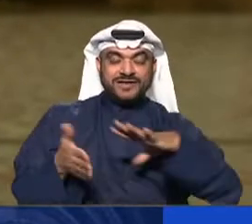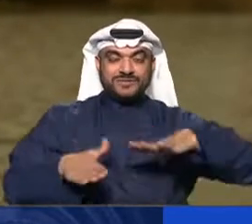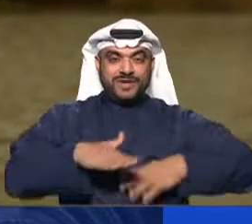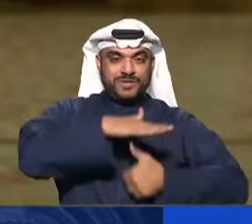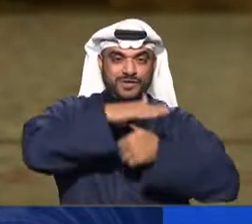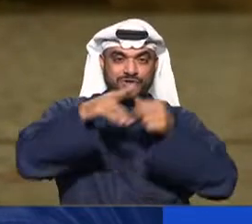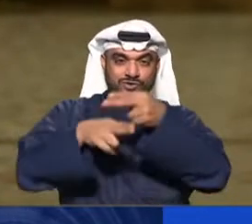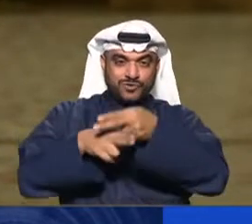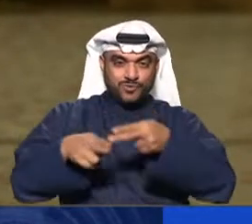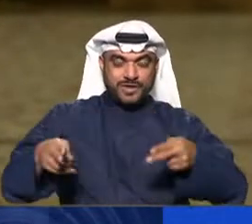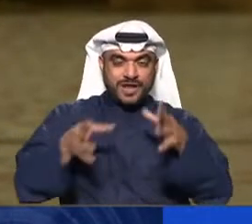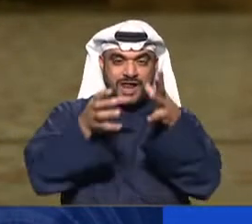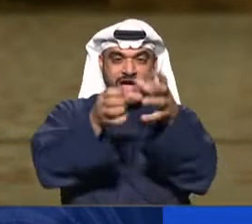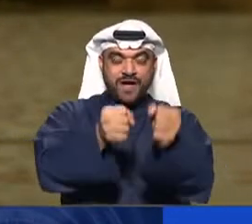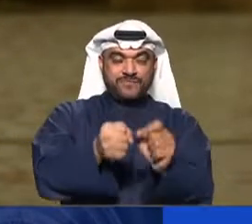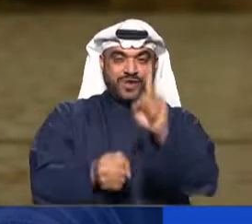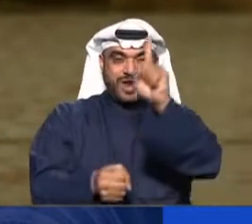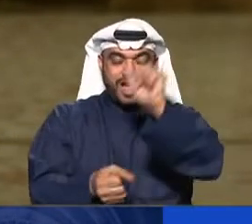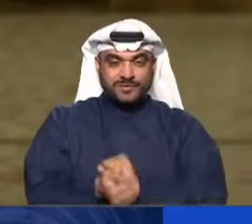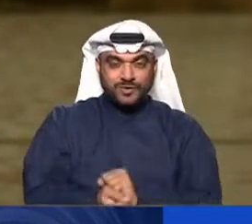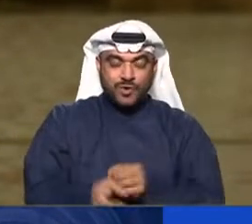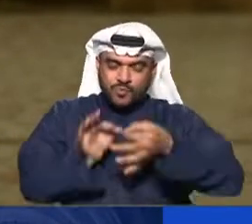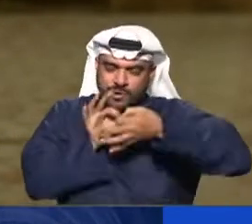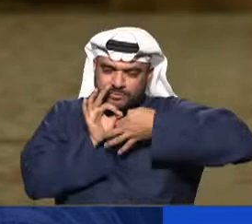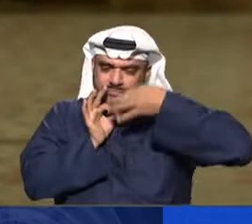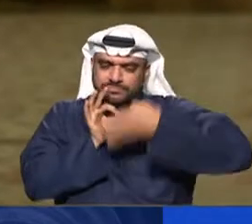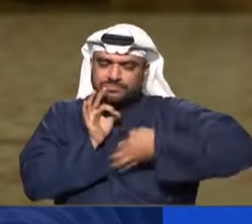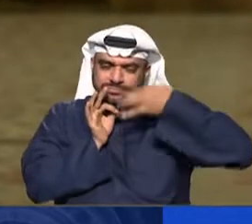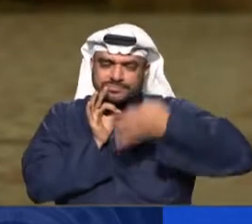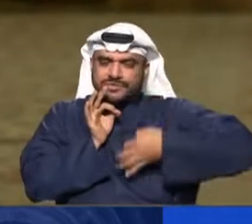السمو أمير البلاد حفظه الله ورعاه،